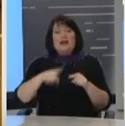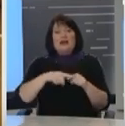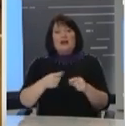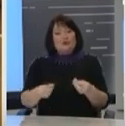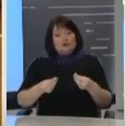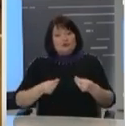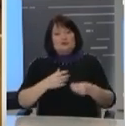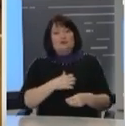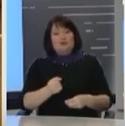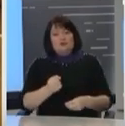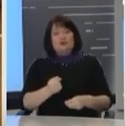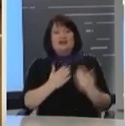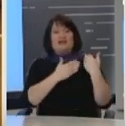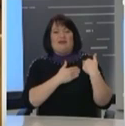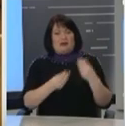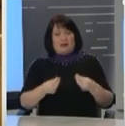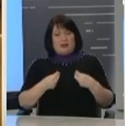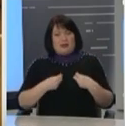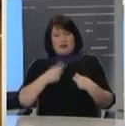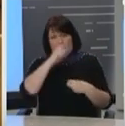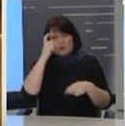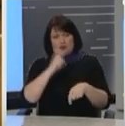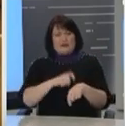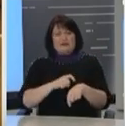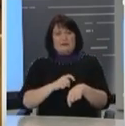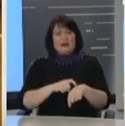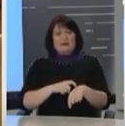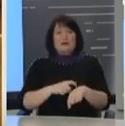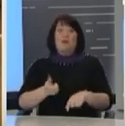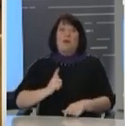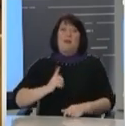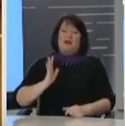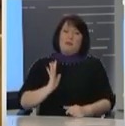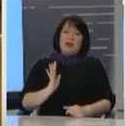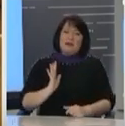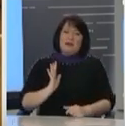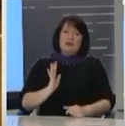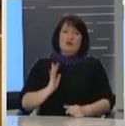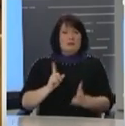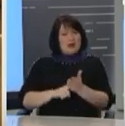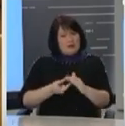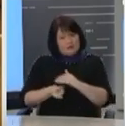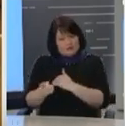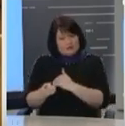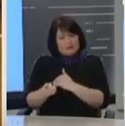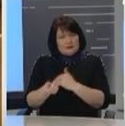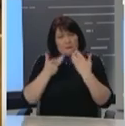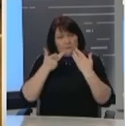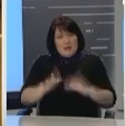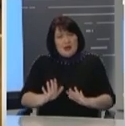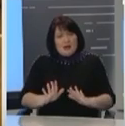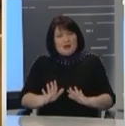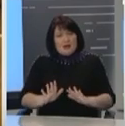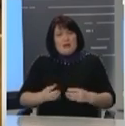ελπίδες και ευθύνες σε δύσκολες στιγμές, πρέπει να αποδρά και να παραδίδει